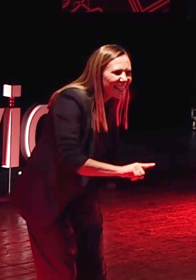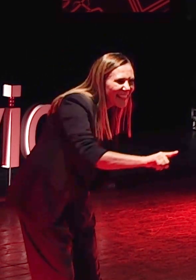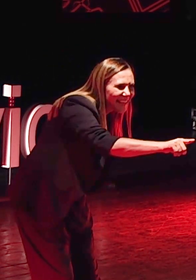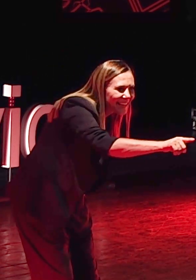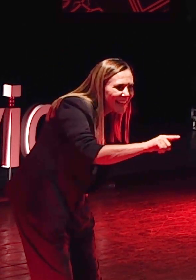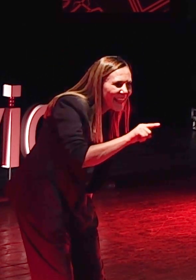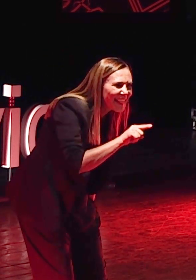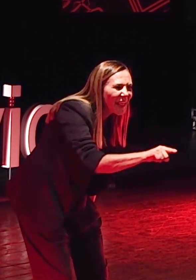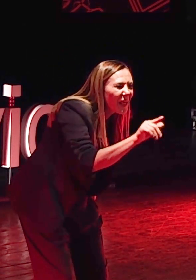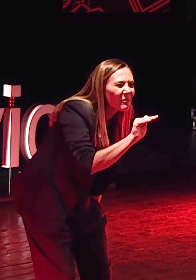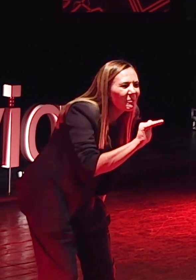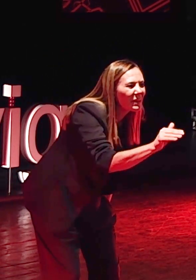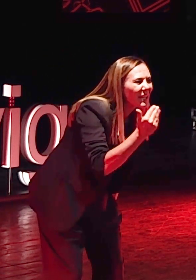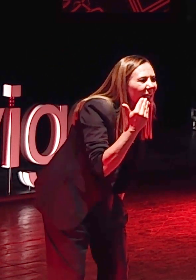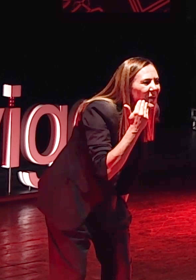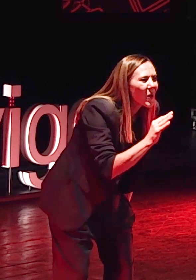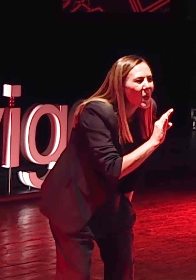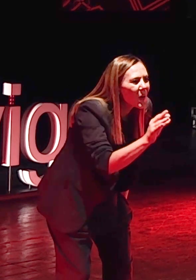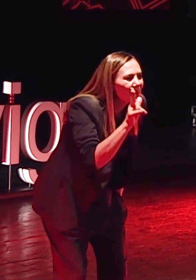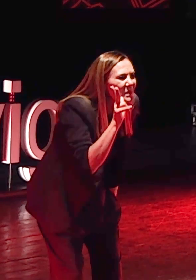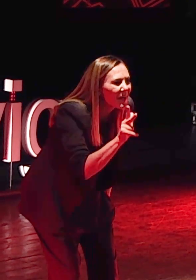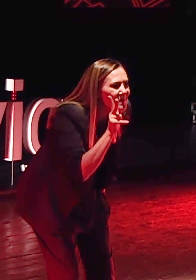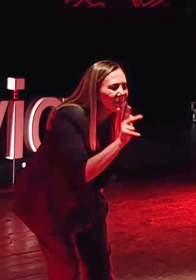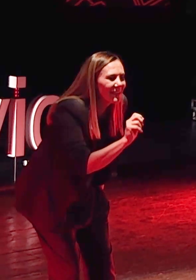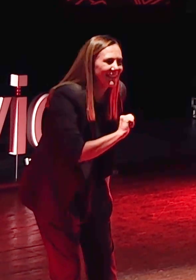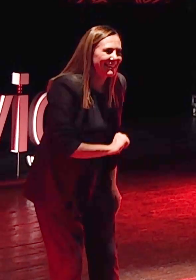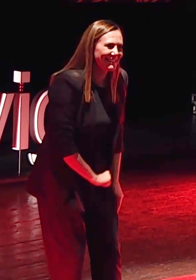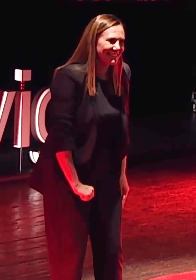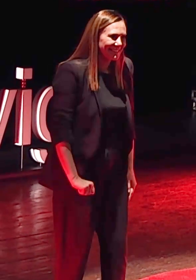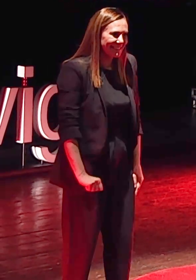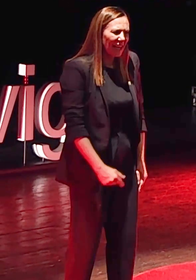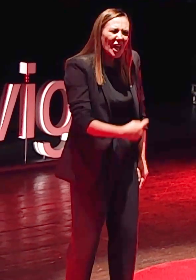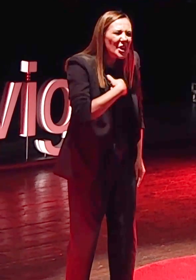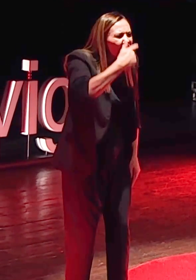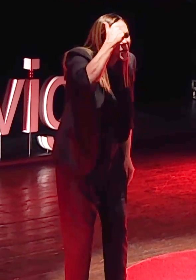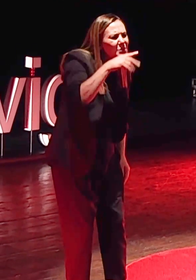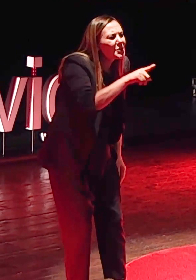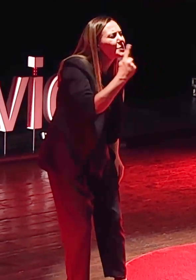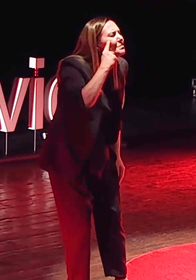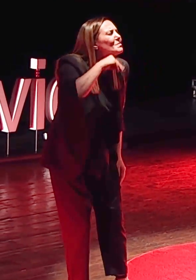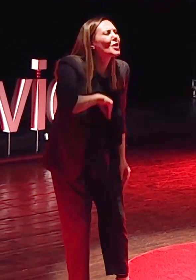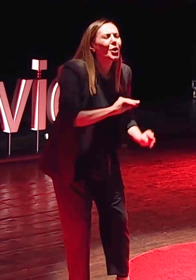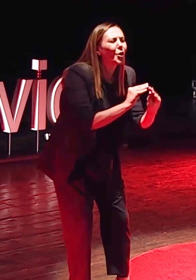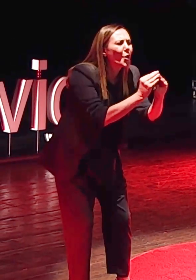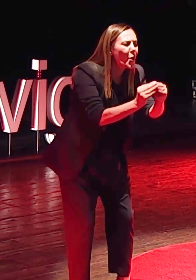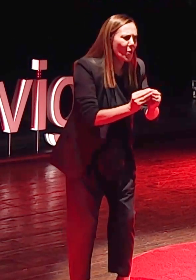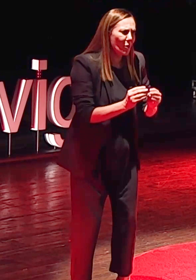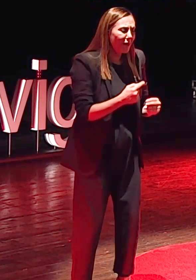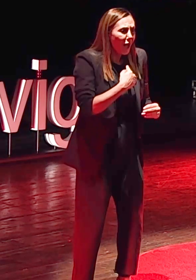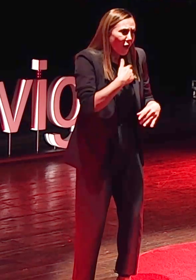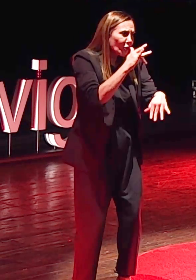o piccola bambina io so perfettamente come ti senti l'ho